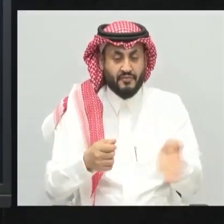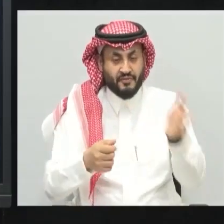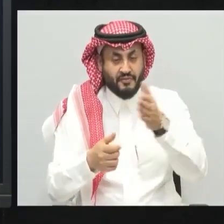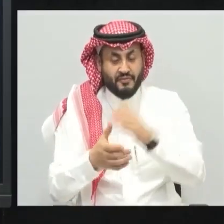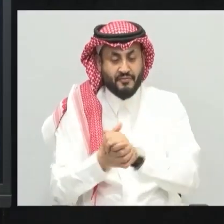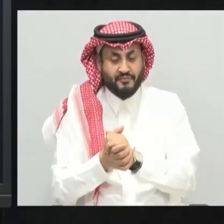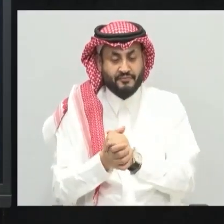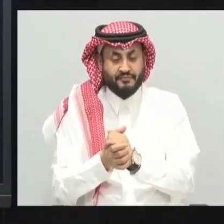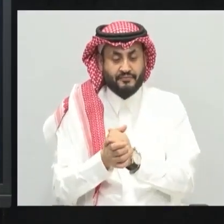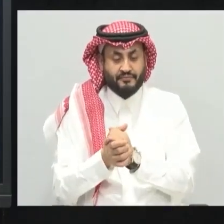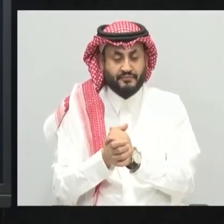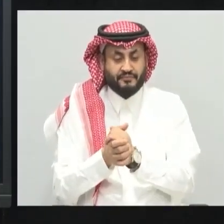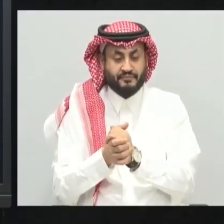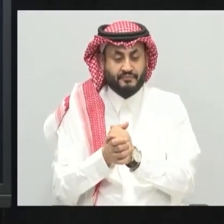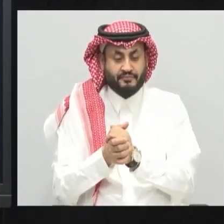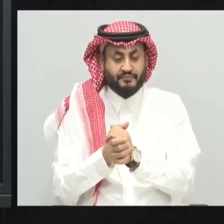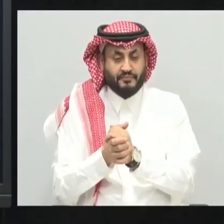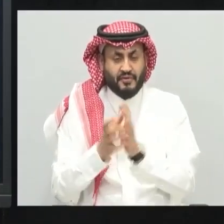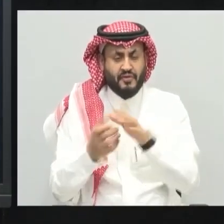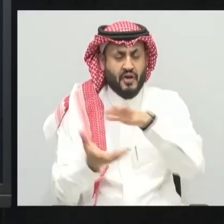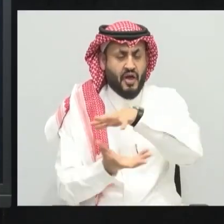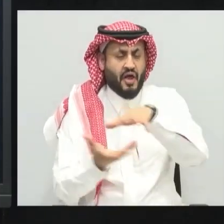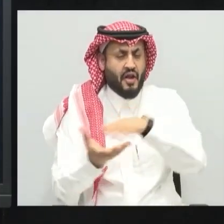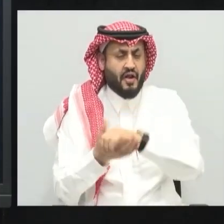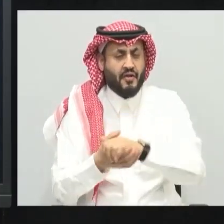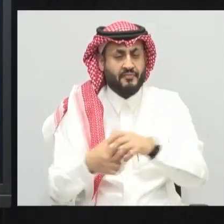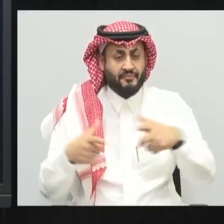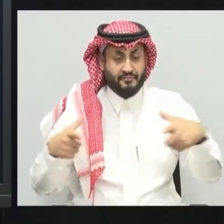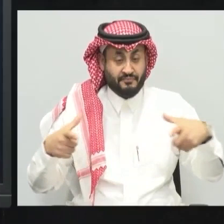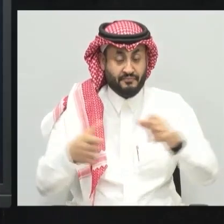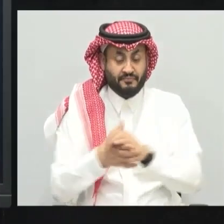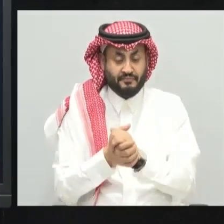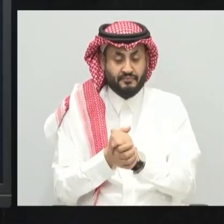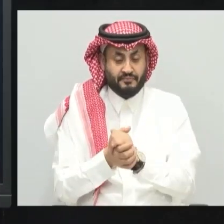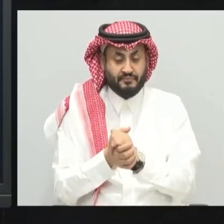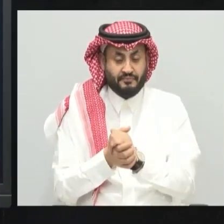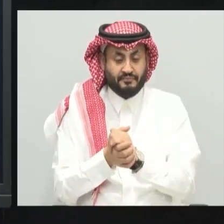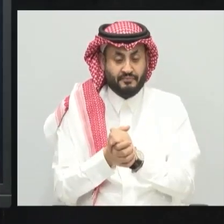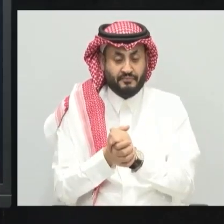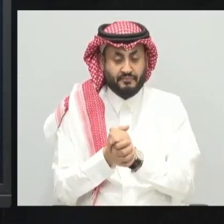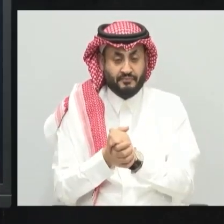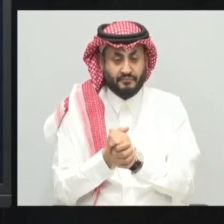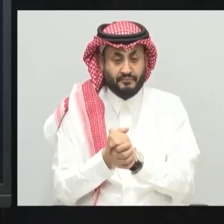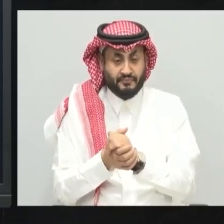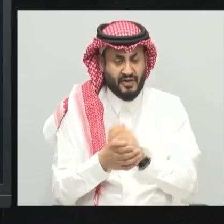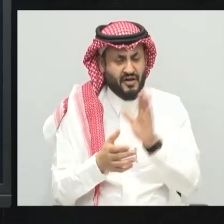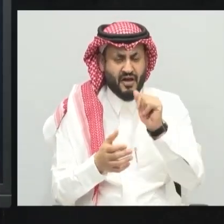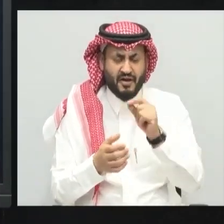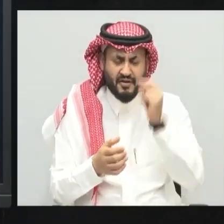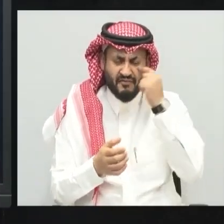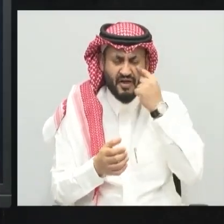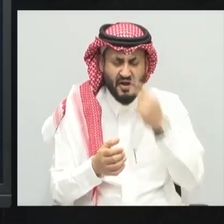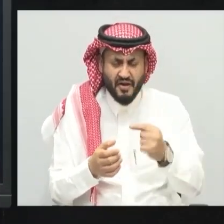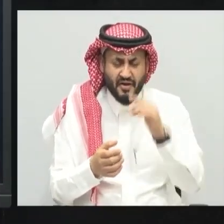ذلك باذن الله مشروعا عالميا فلا فلا يعني تحقر هذا